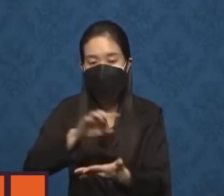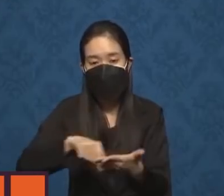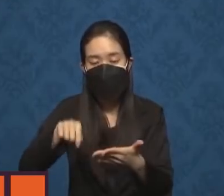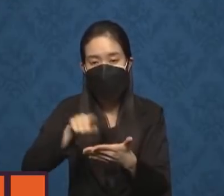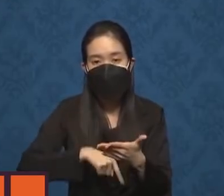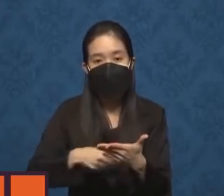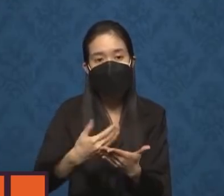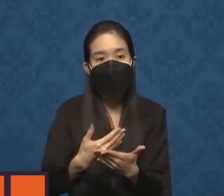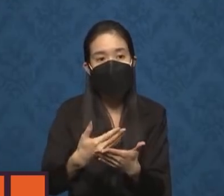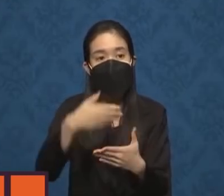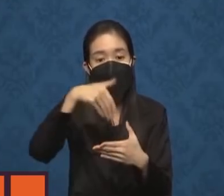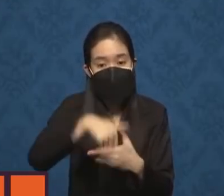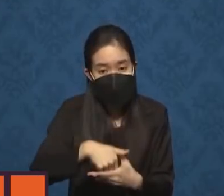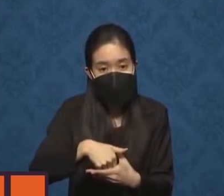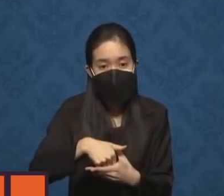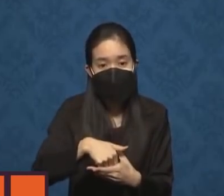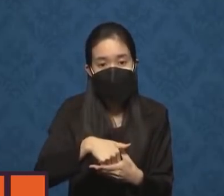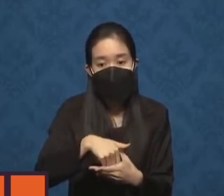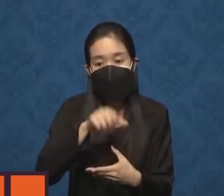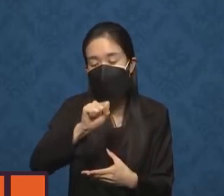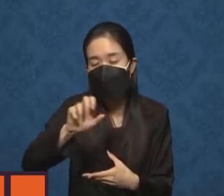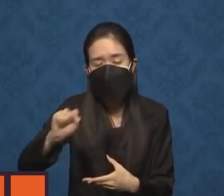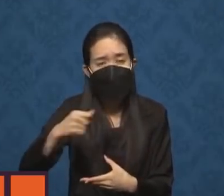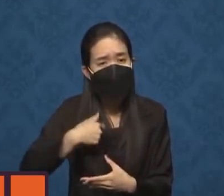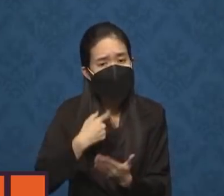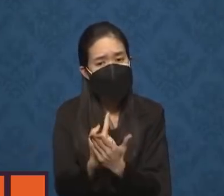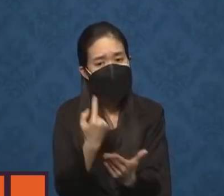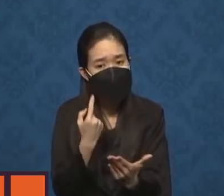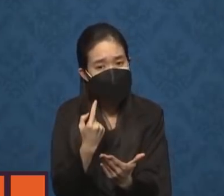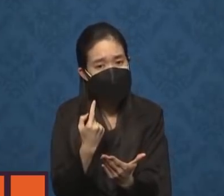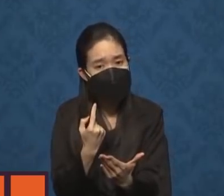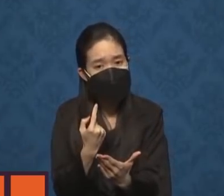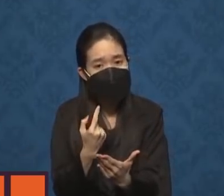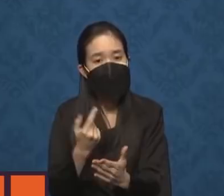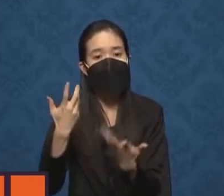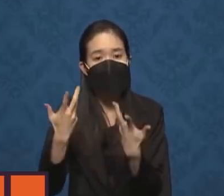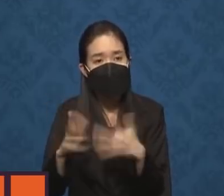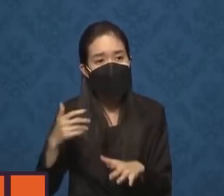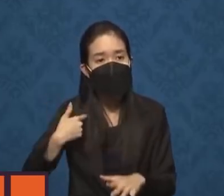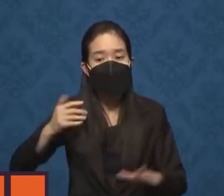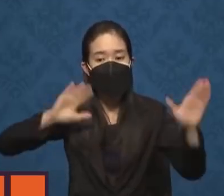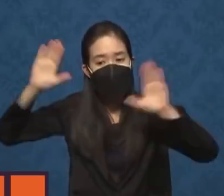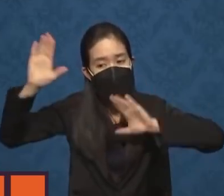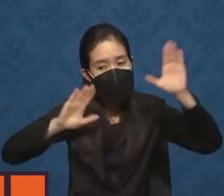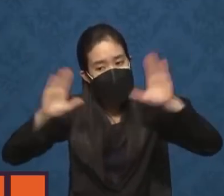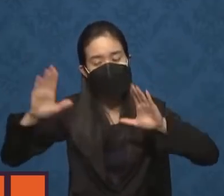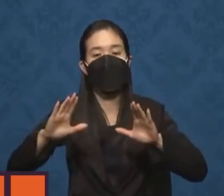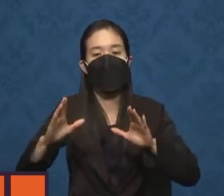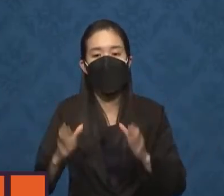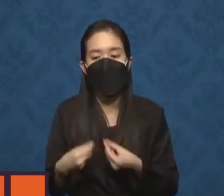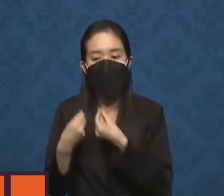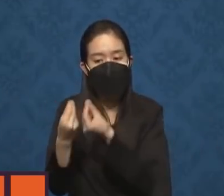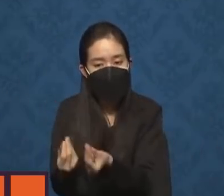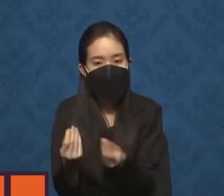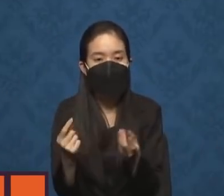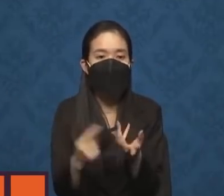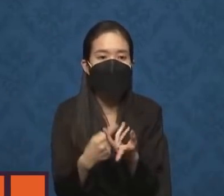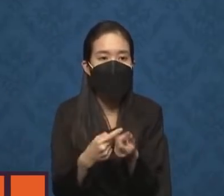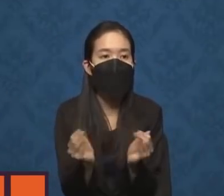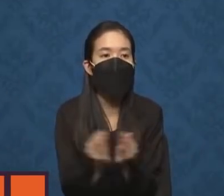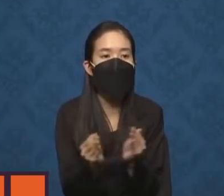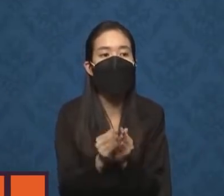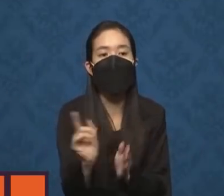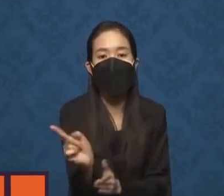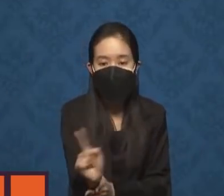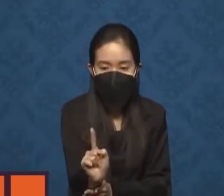ในการโหวตเพื่อมรดกคสชหรือพวกเค้าเปิดโหมดเพื่อทำตามคำสั่งของผู้ที่